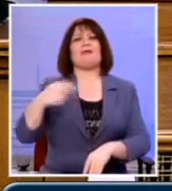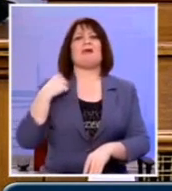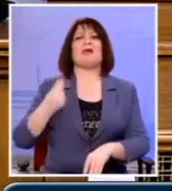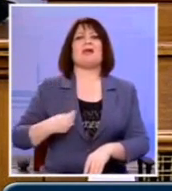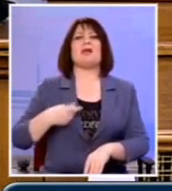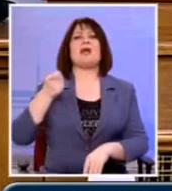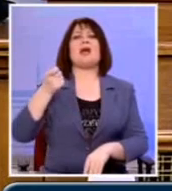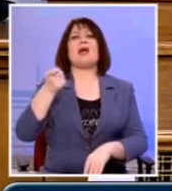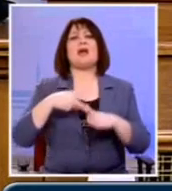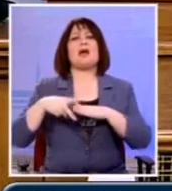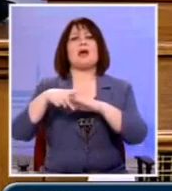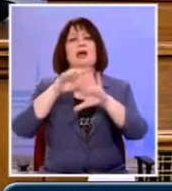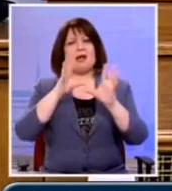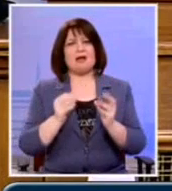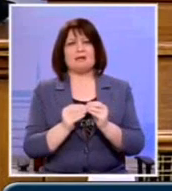των ασφαλιστικών φορέων σε ομόλογο.